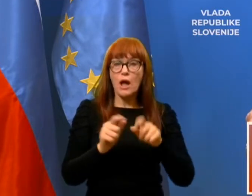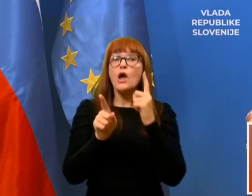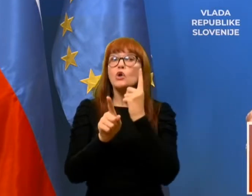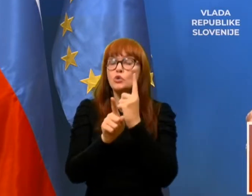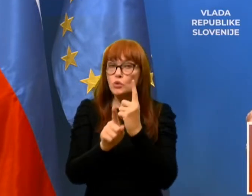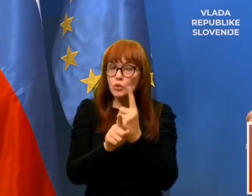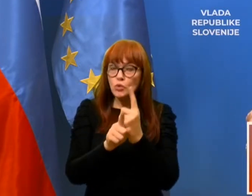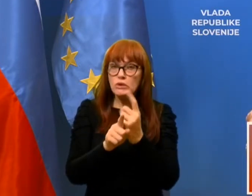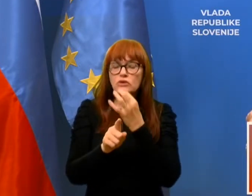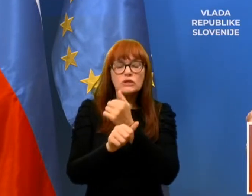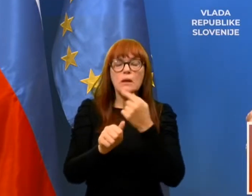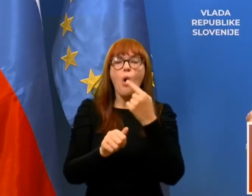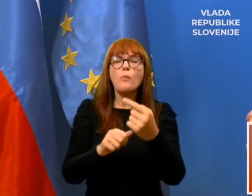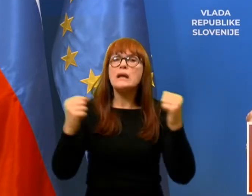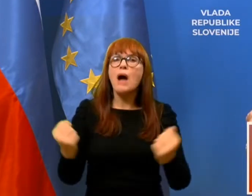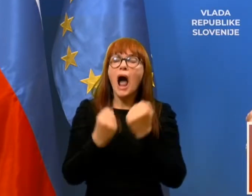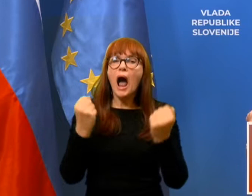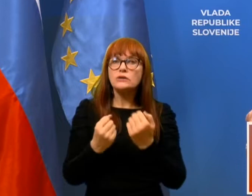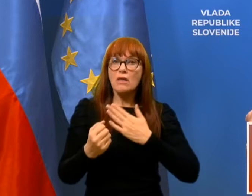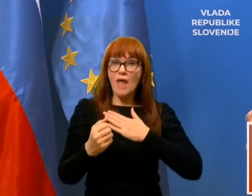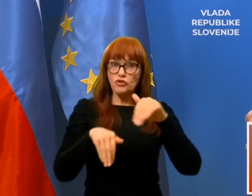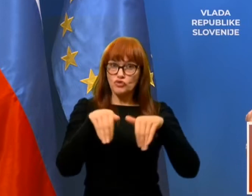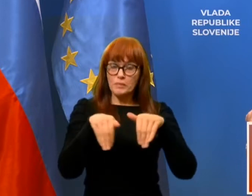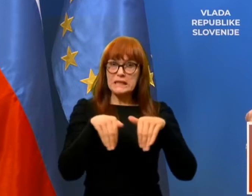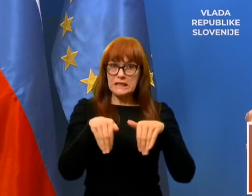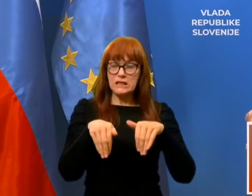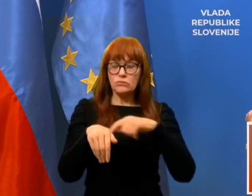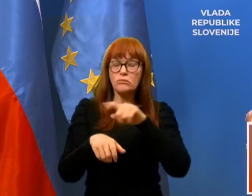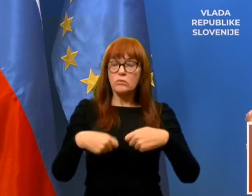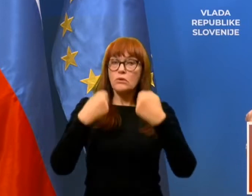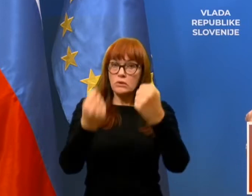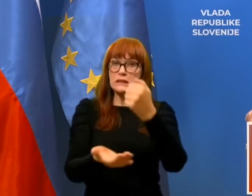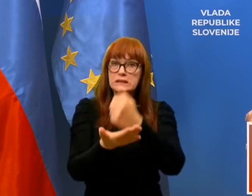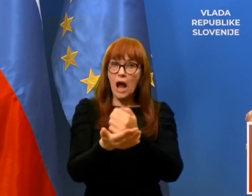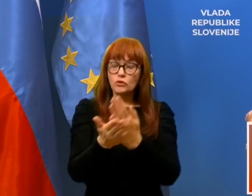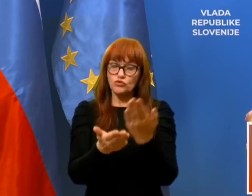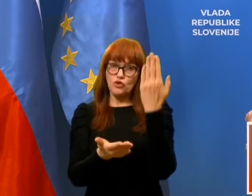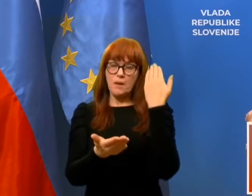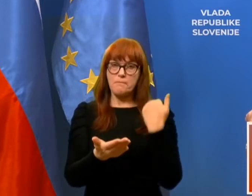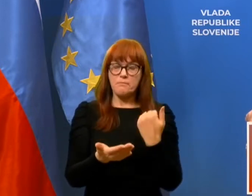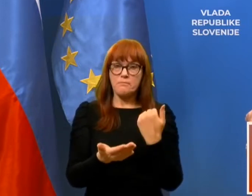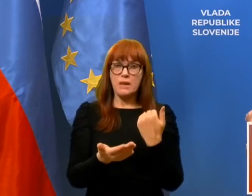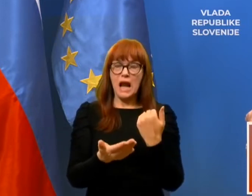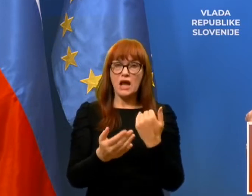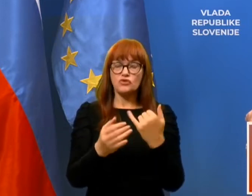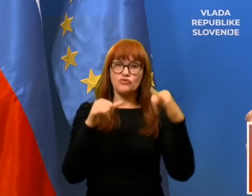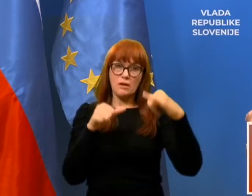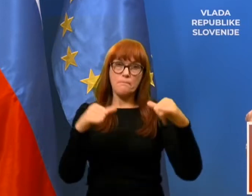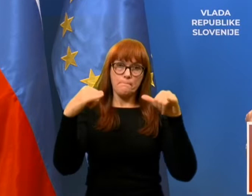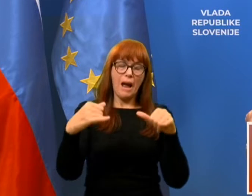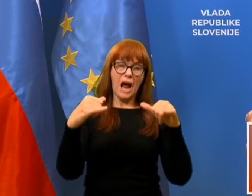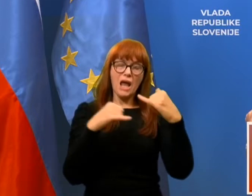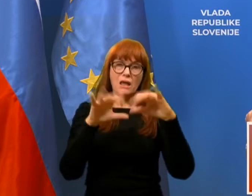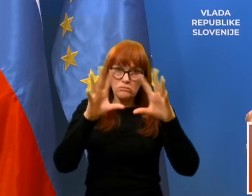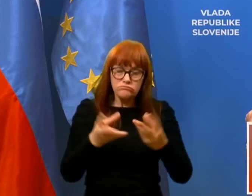Nadalje, če samo omenim aktivnosti našega ministrstva, smo zagotovili že v prejšnjem paketu